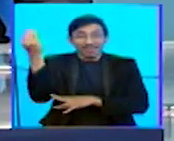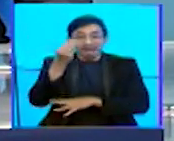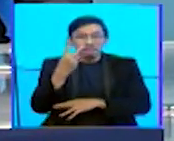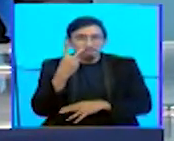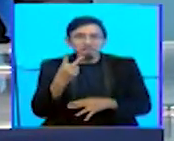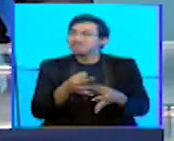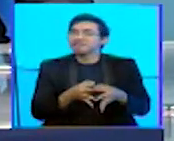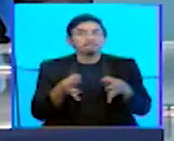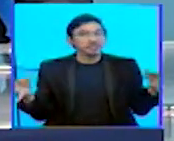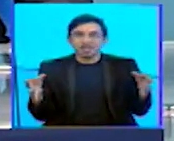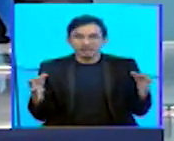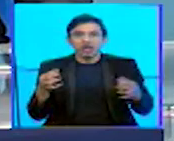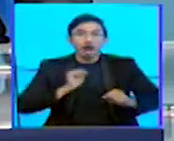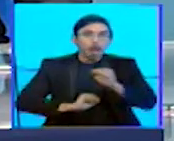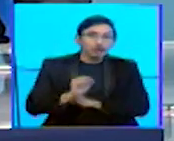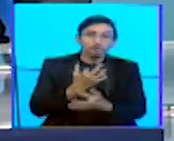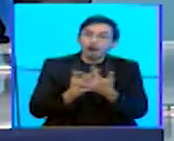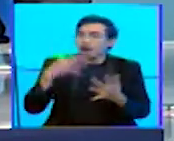aktivitas warga dan wisatawan.